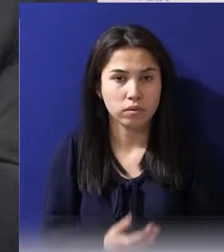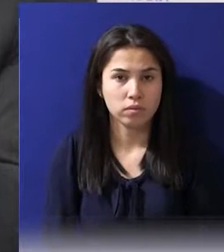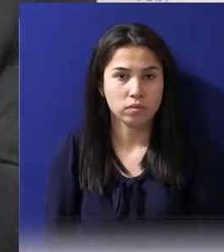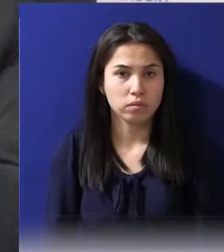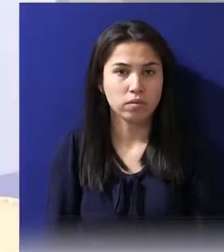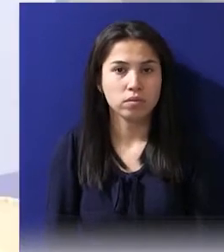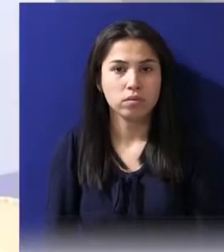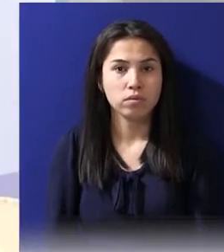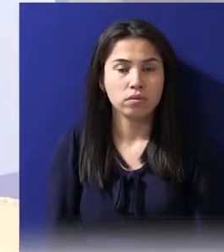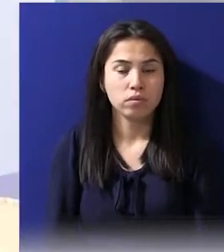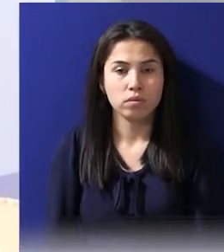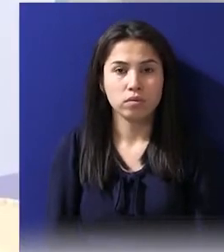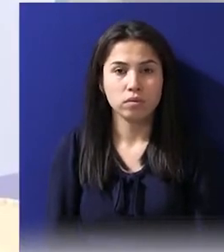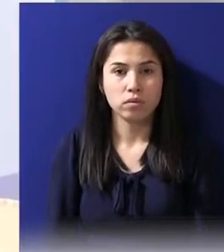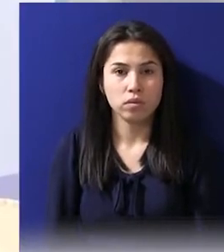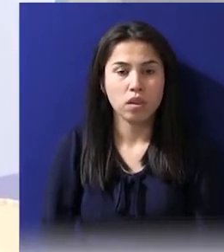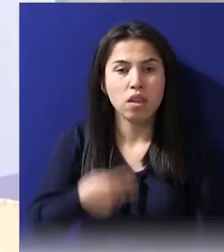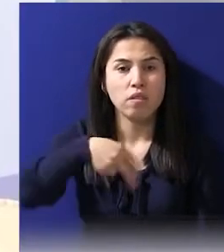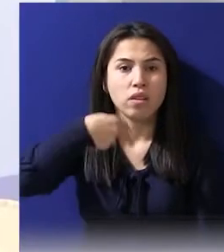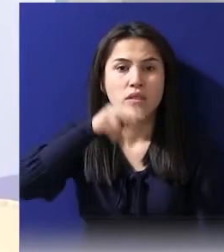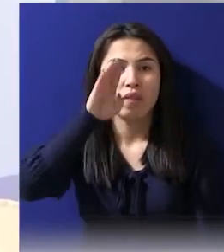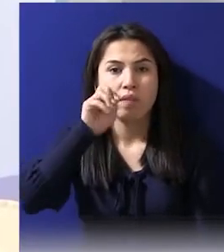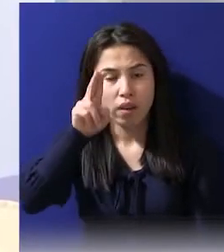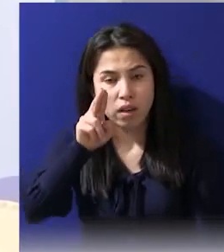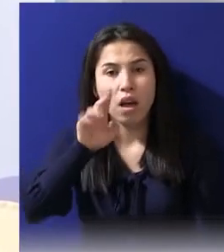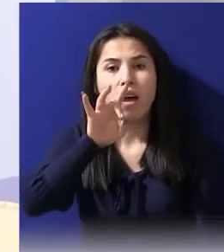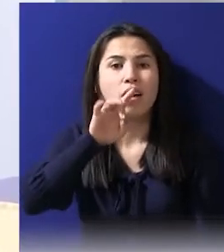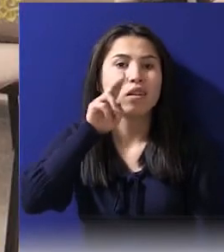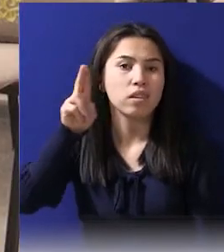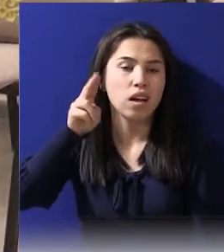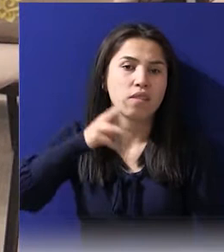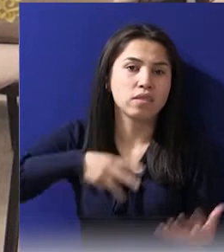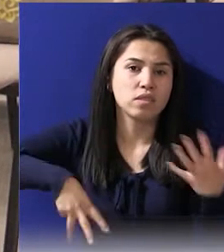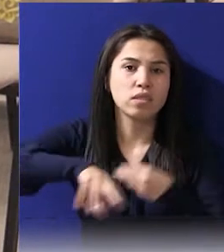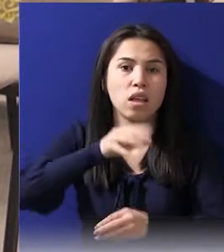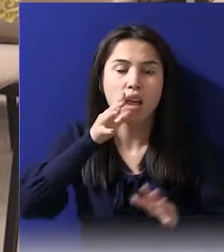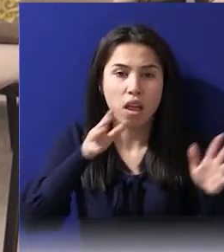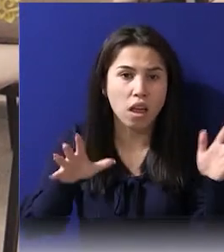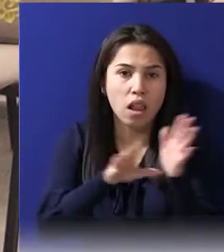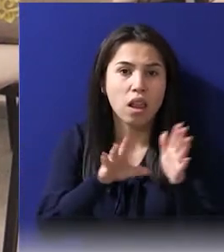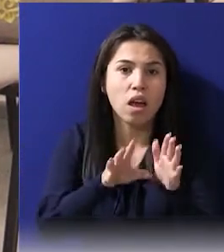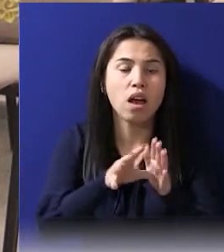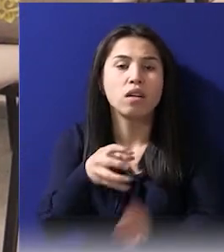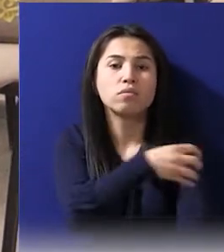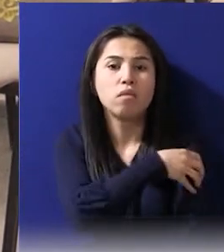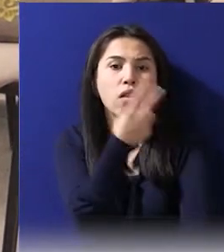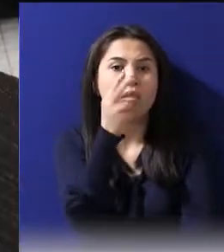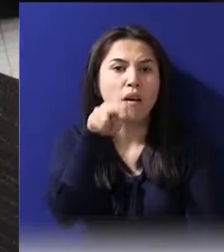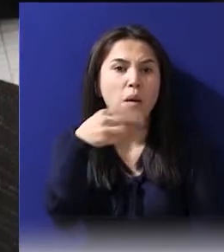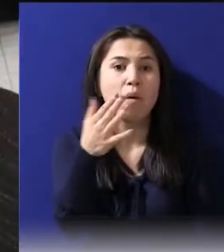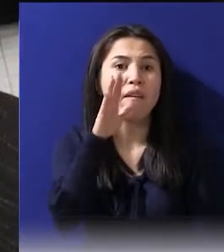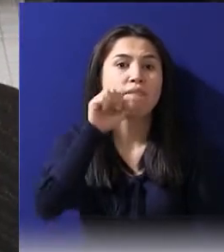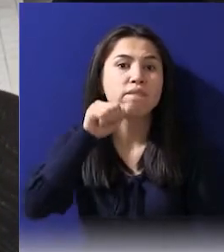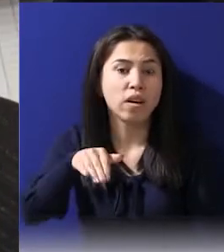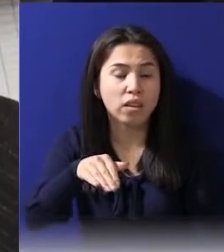шетелдіктер болған. Жауапты алдағы 3 жылда Жамбыл облысына келетін шетелдік және отандық туристер санын кем дегенде 20%-ға жеткізуді